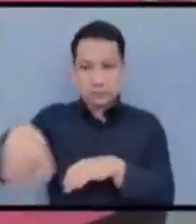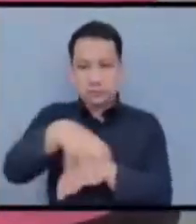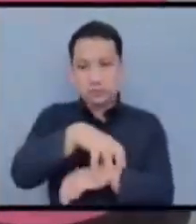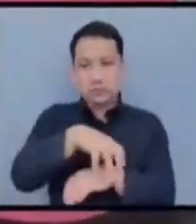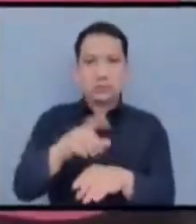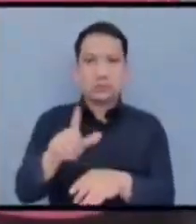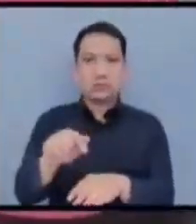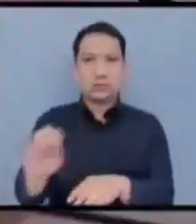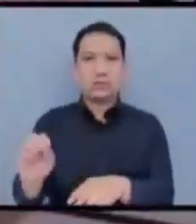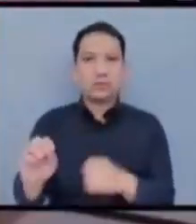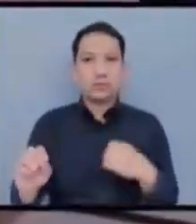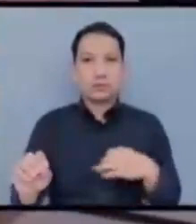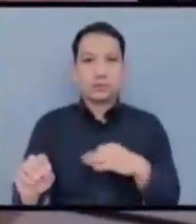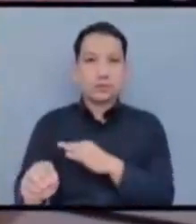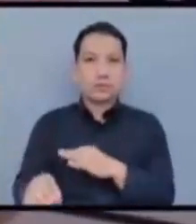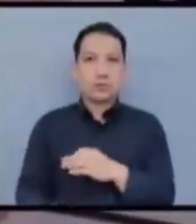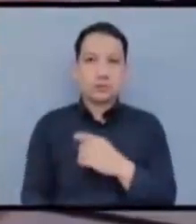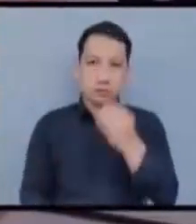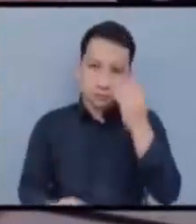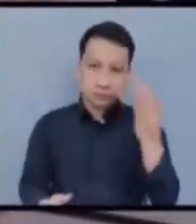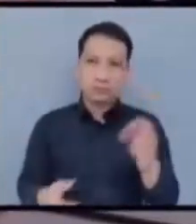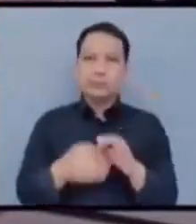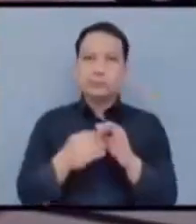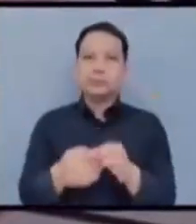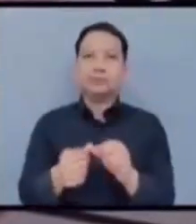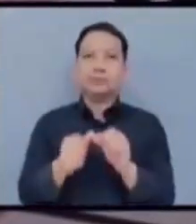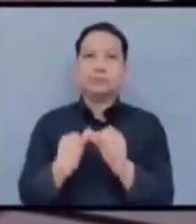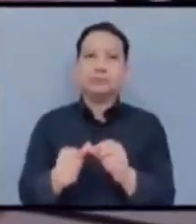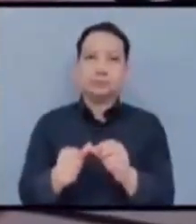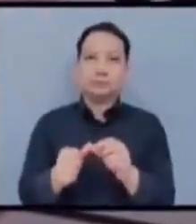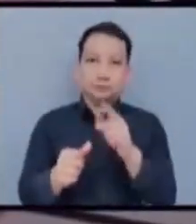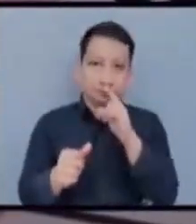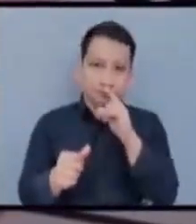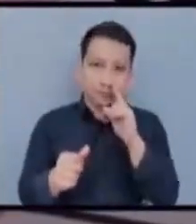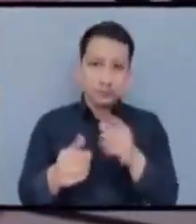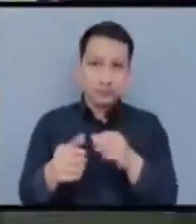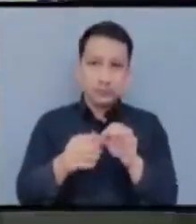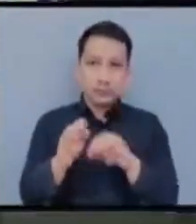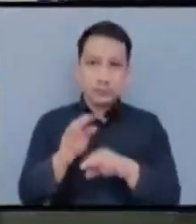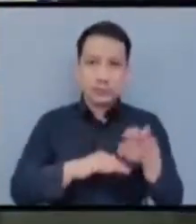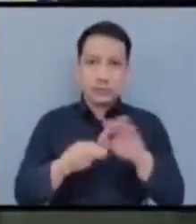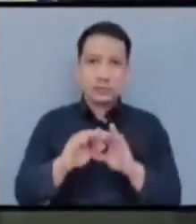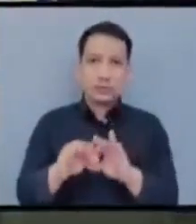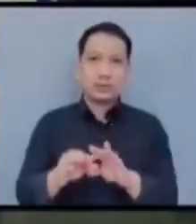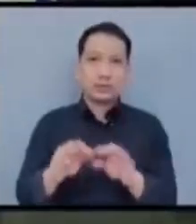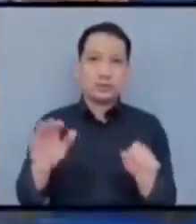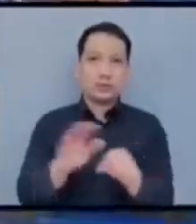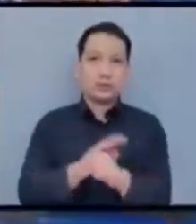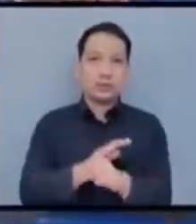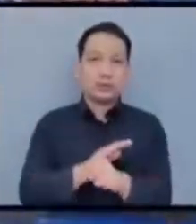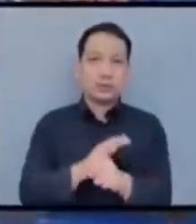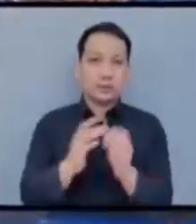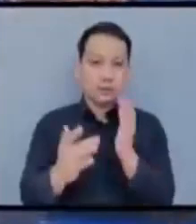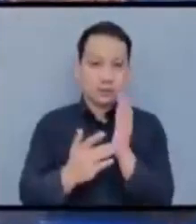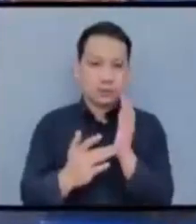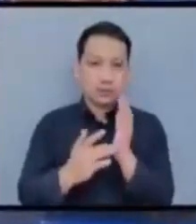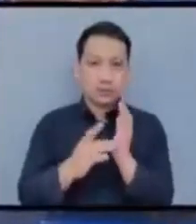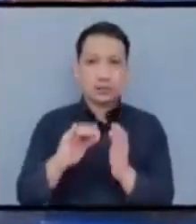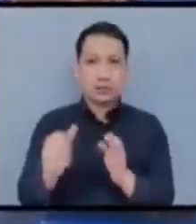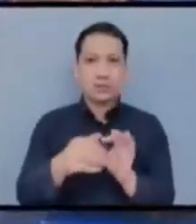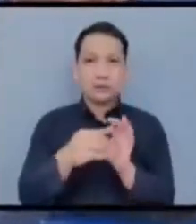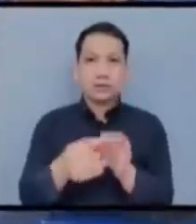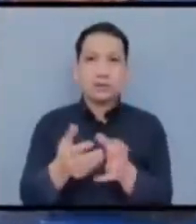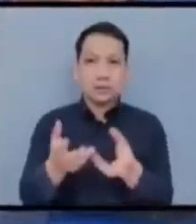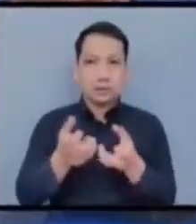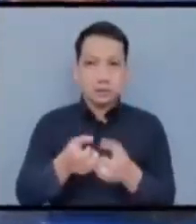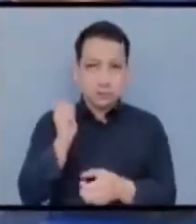ng hepe ng LTO ang pagpapatuloy ng nasimulan na nitong hakbang para sa full digitalization ng ahensya sa hangaring mapabilis